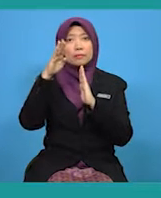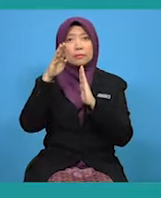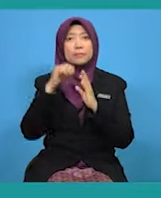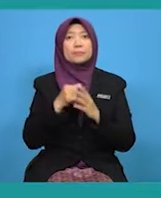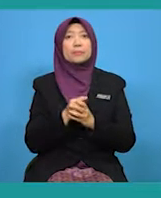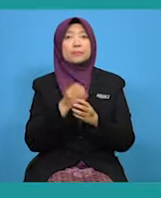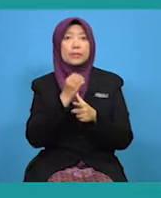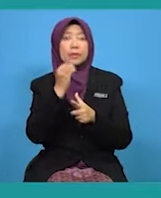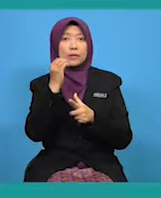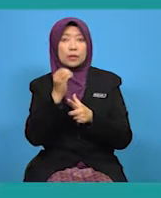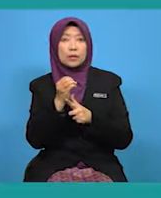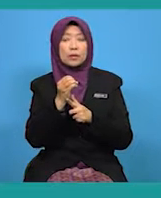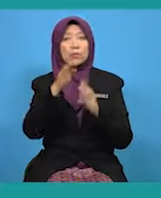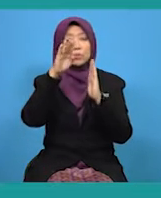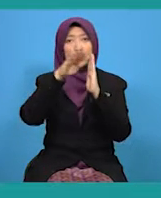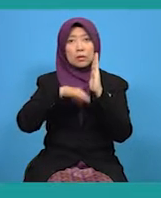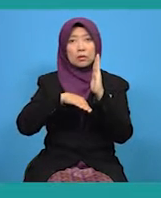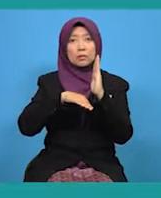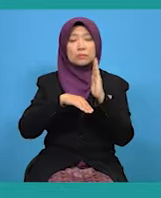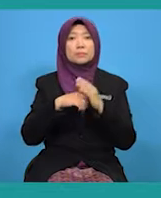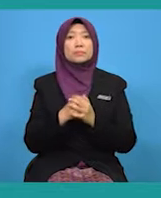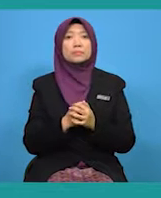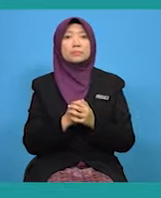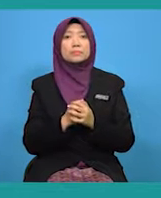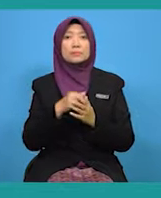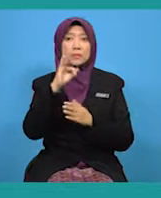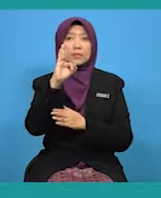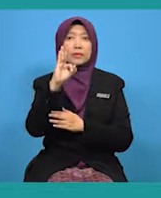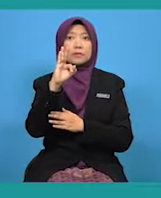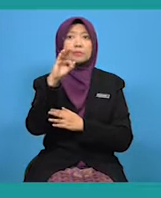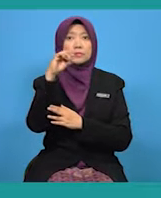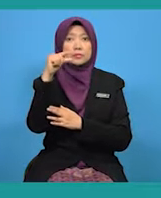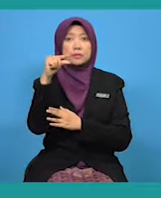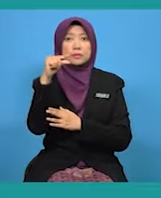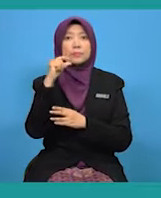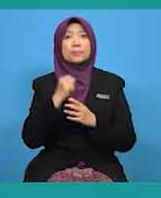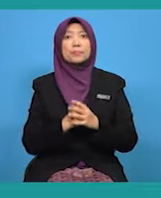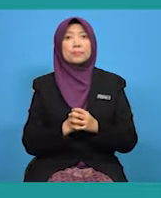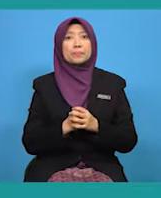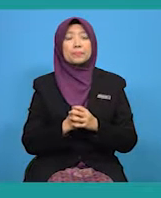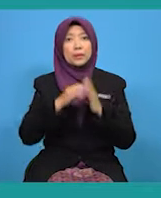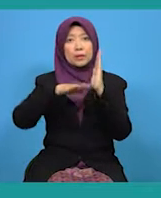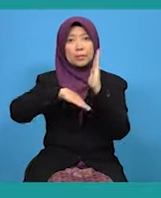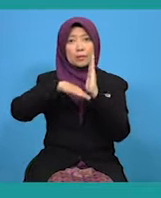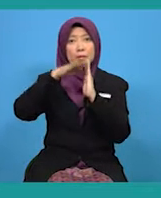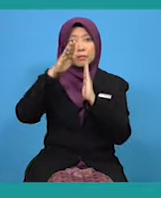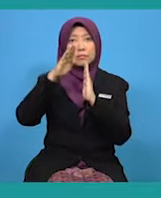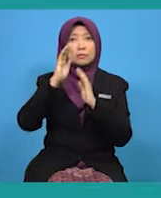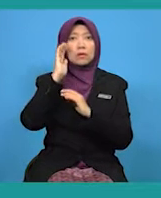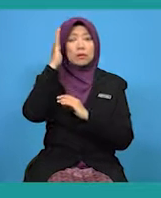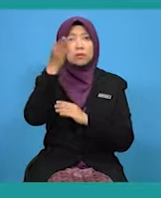bocoran atau kurangan suntikan sebanyak FC lebihan bocoran